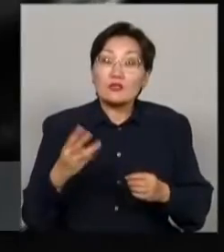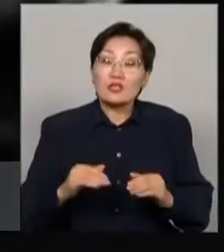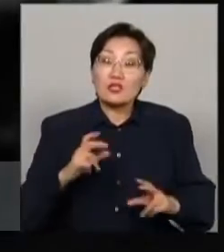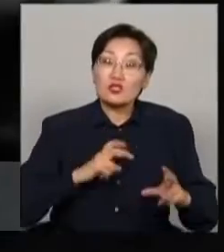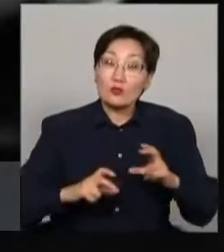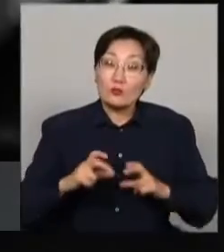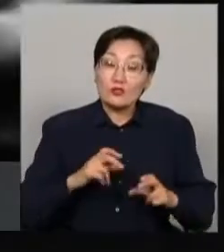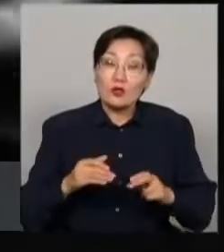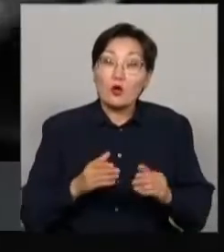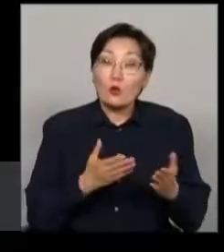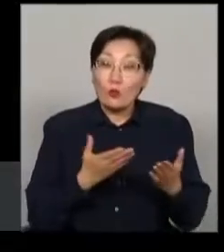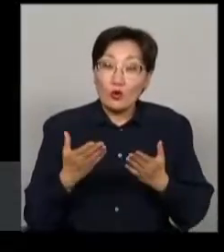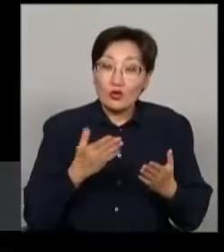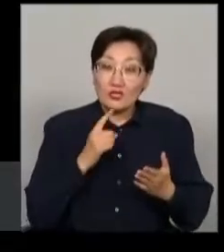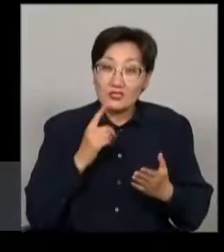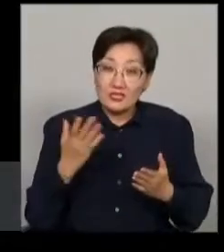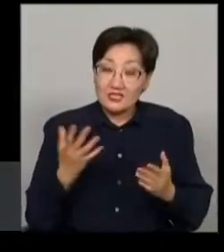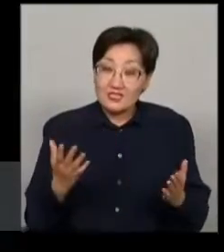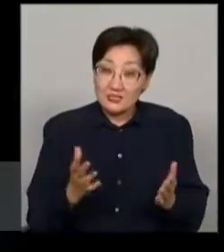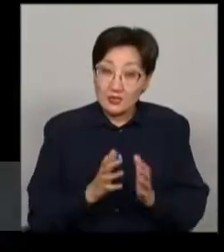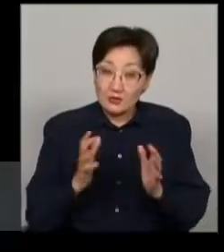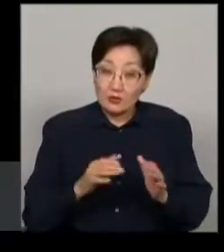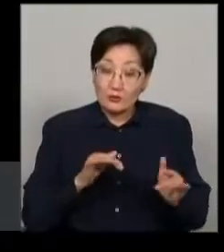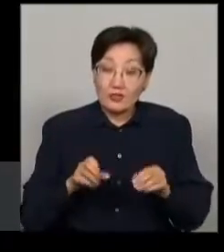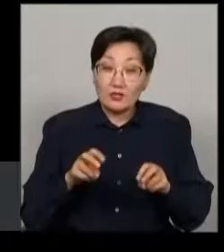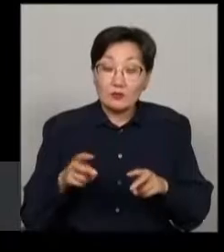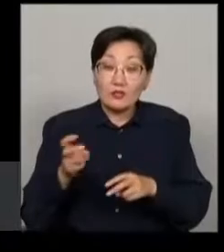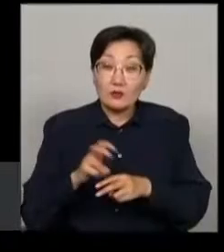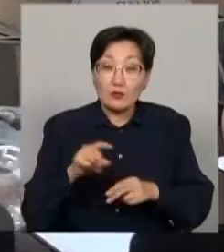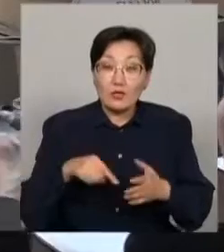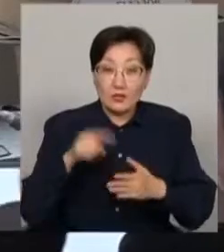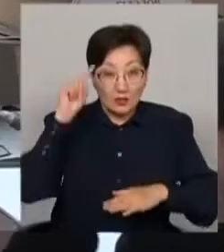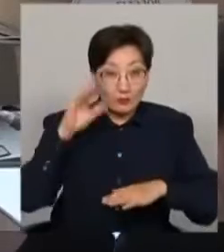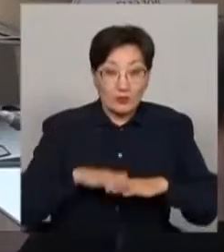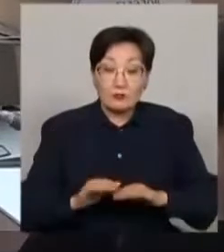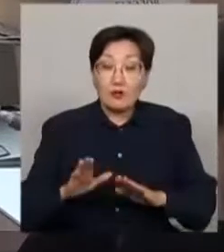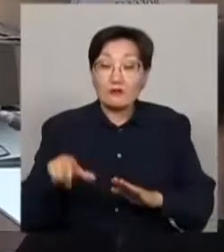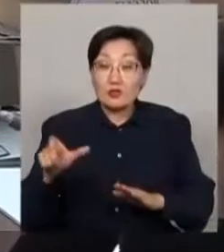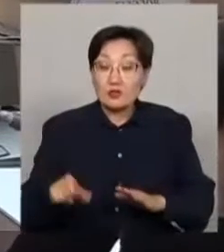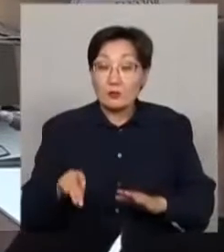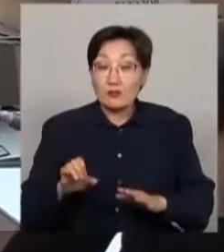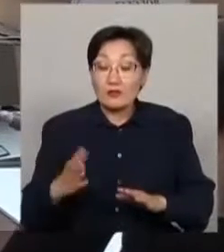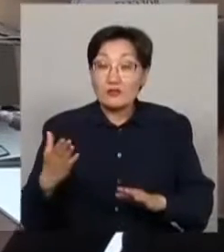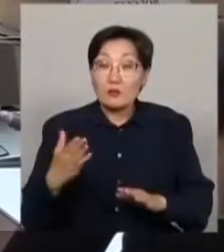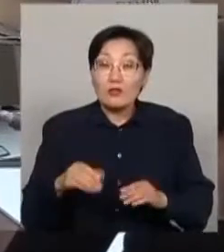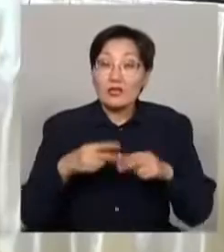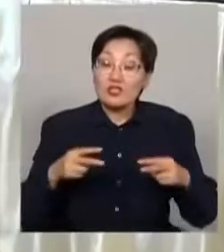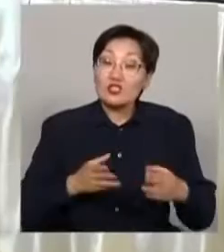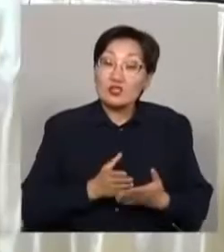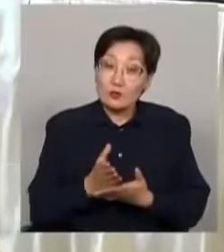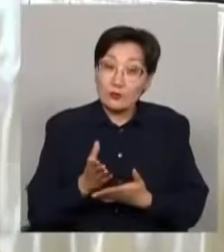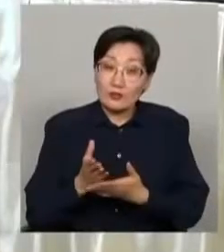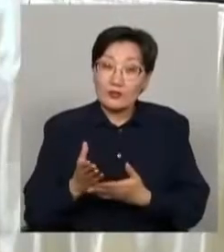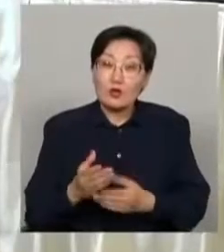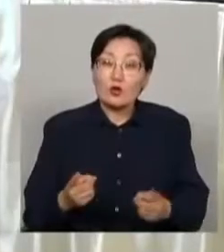оқу орындарында оқыған дәрістер сақталды. Іс-шараға арнайы келген қала әкімінің орынбасары Арман Қырықбаев оның әдебиет саласындағы